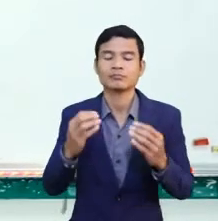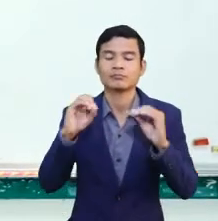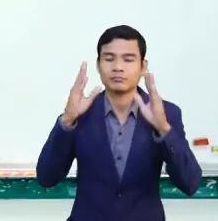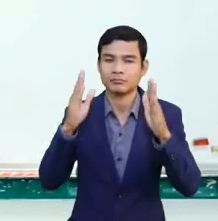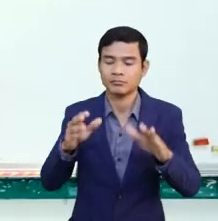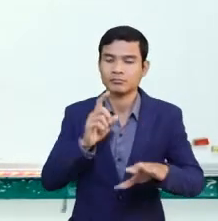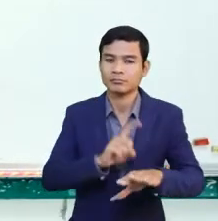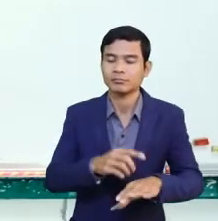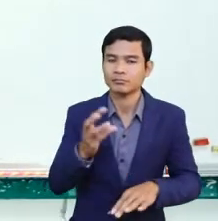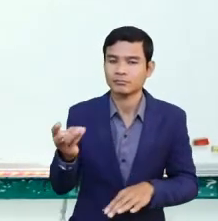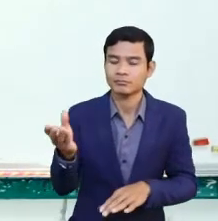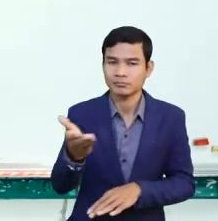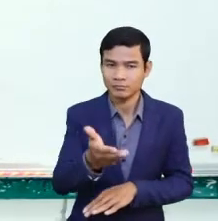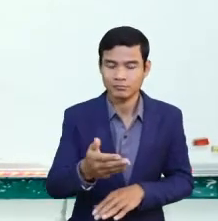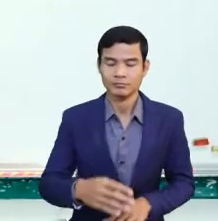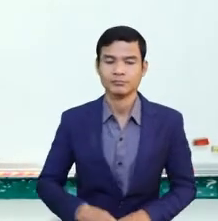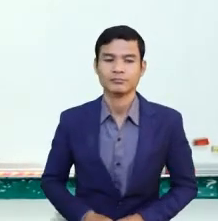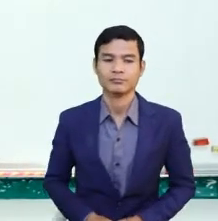lại con mình thành cha